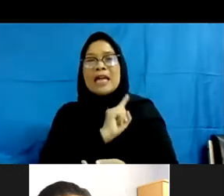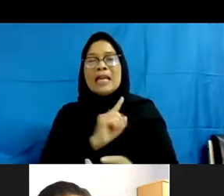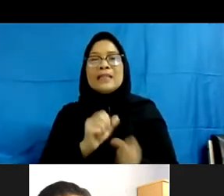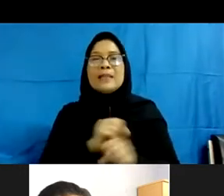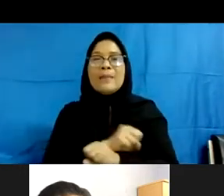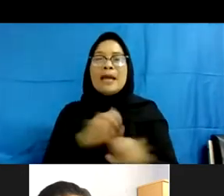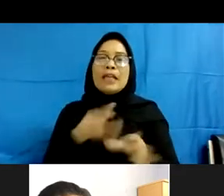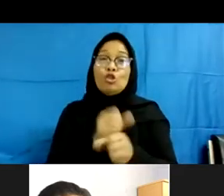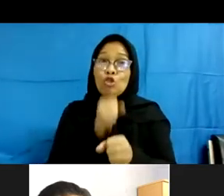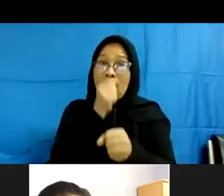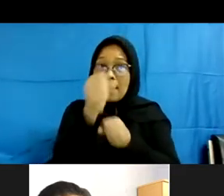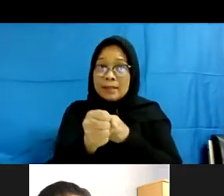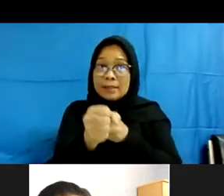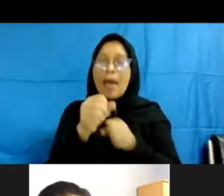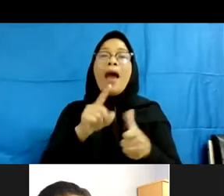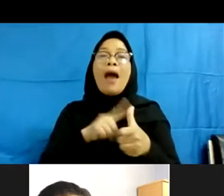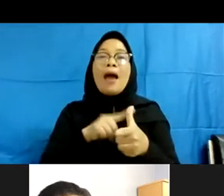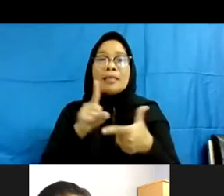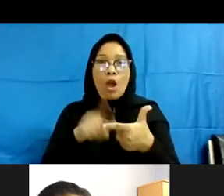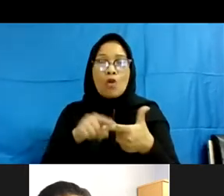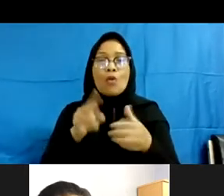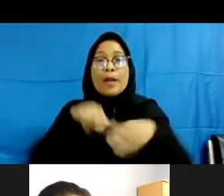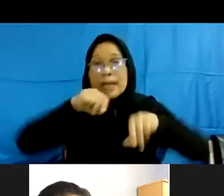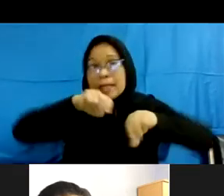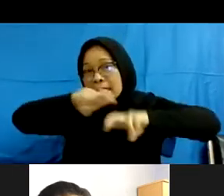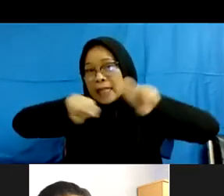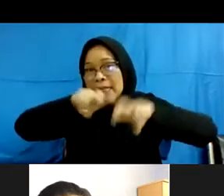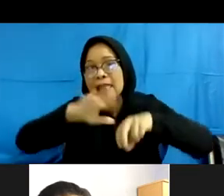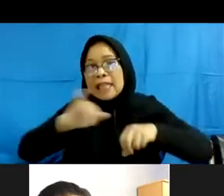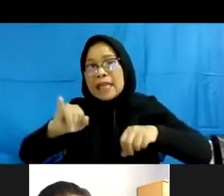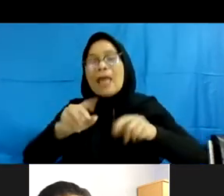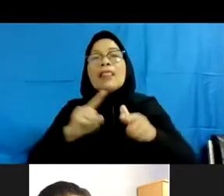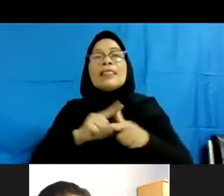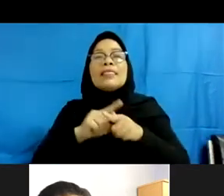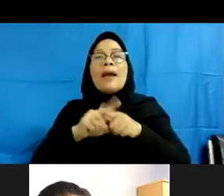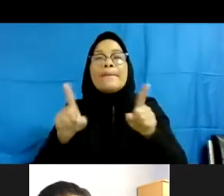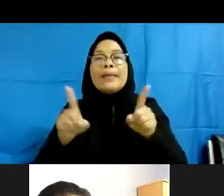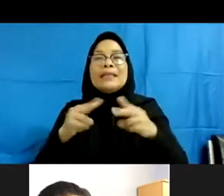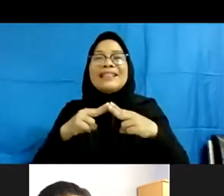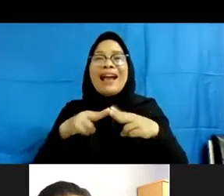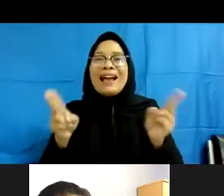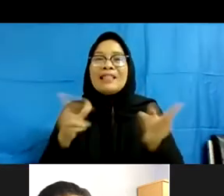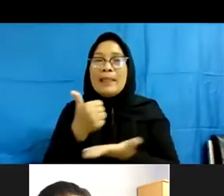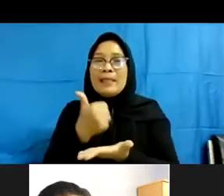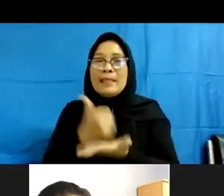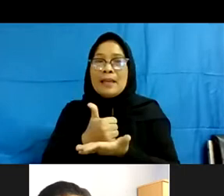jurnalis atau peneliti, tapi apapun itu butuh kemampuan menulis. Dan itu sangat penting bagi kita kuasai semua gitu